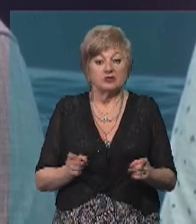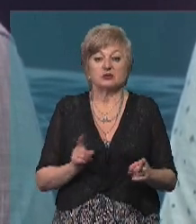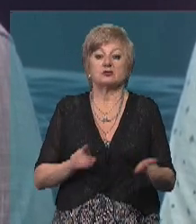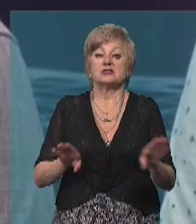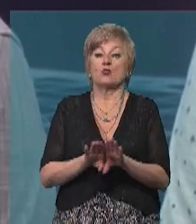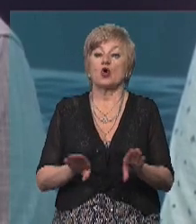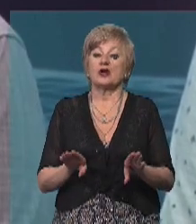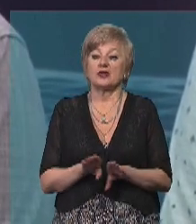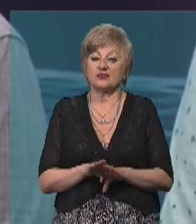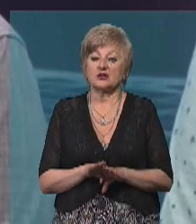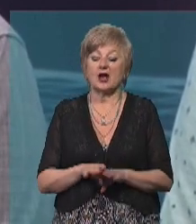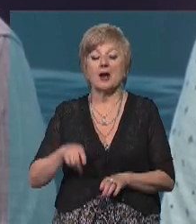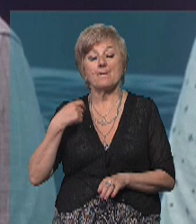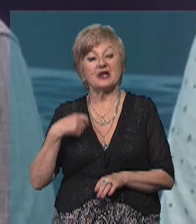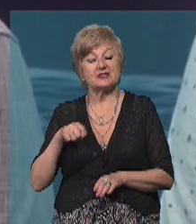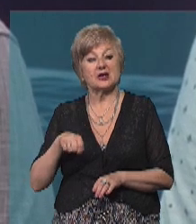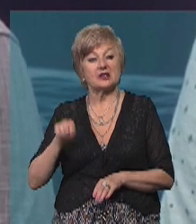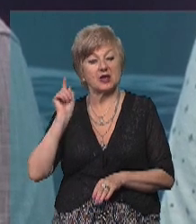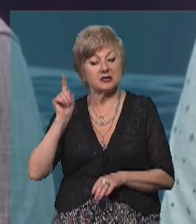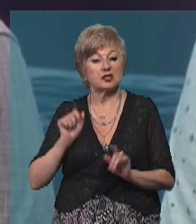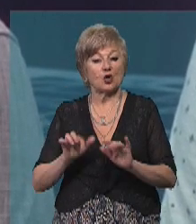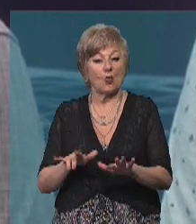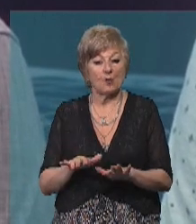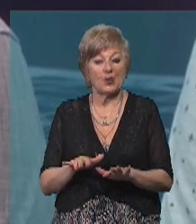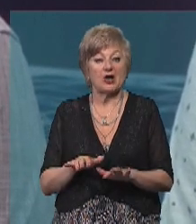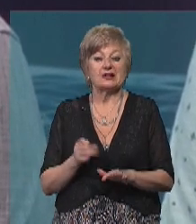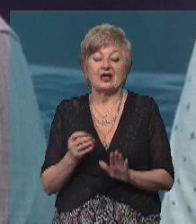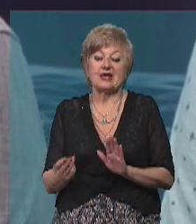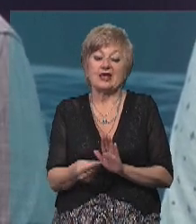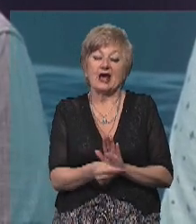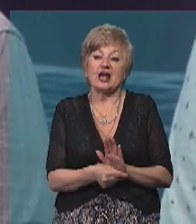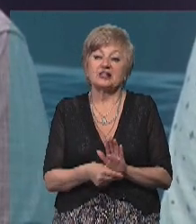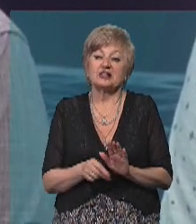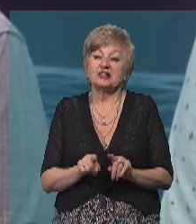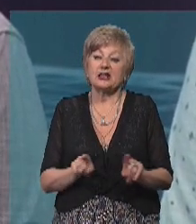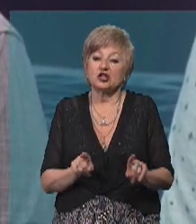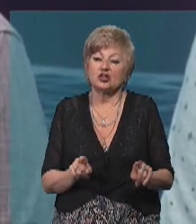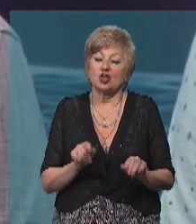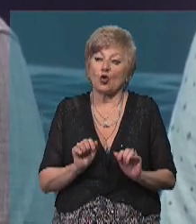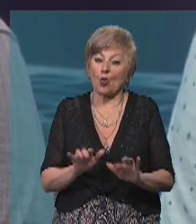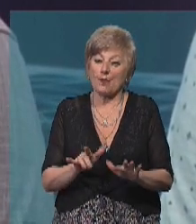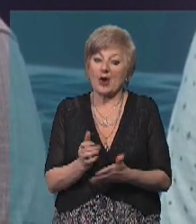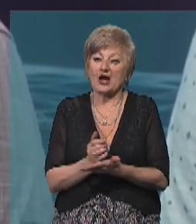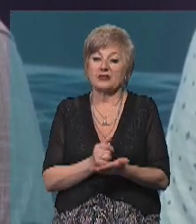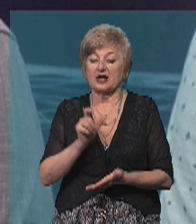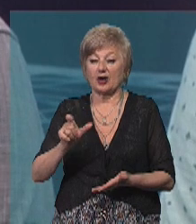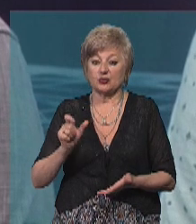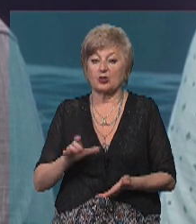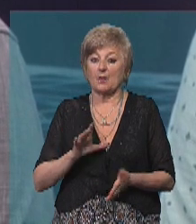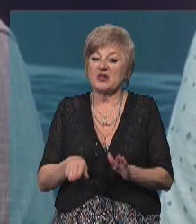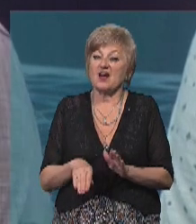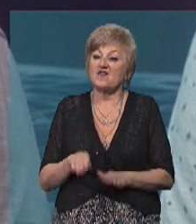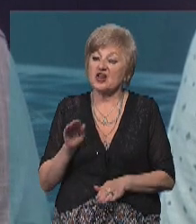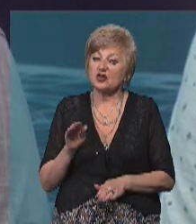з президентською кампанією, інтенсивність саме агітаційної кампанії кандидатів була набагато